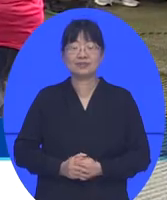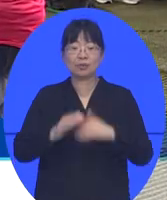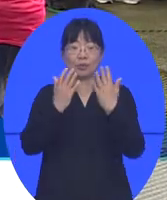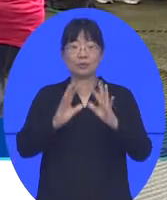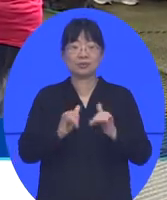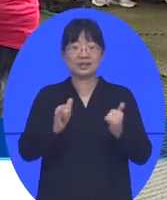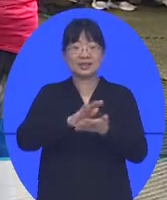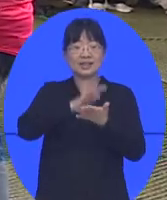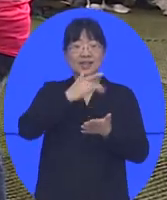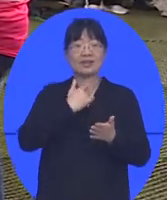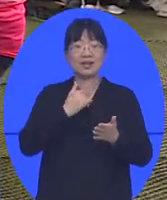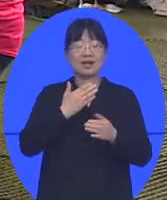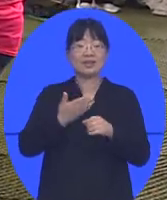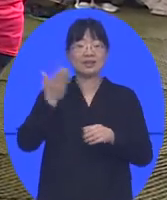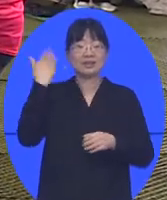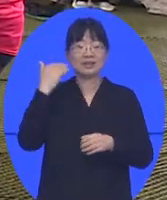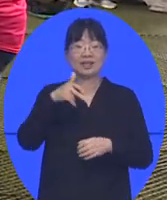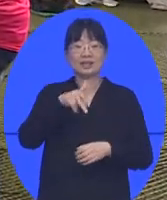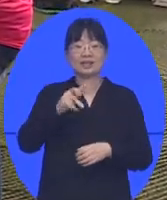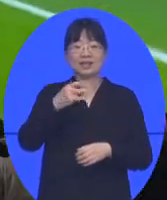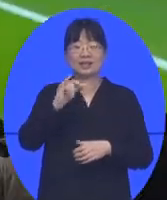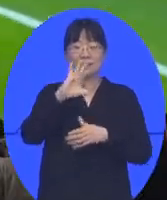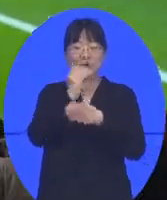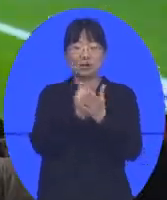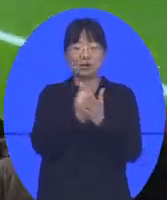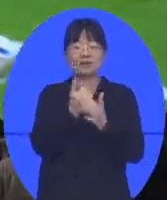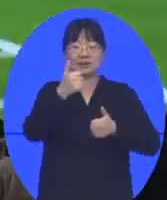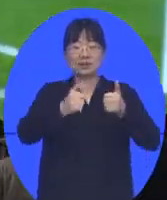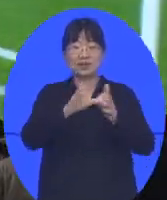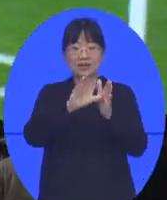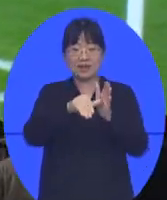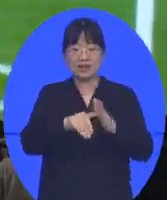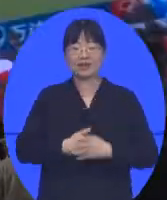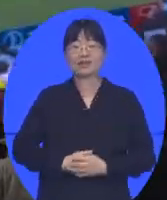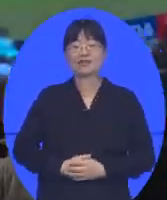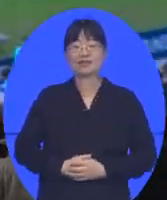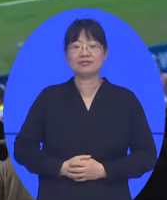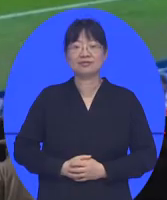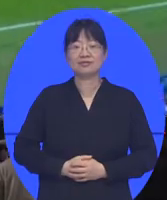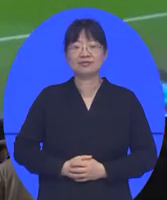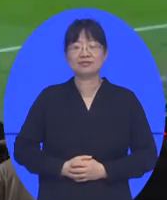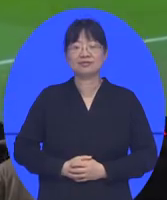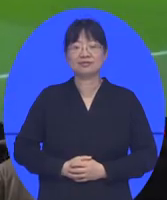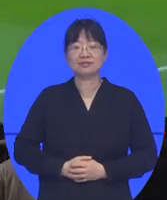온 국민을 열광하게 했던 지난 카타르 월드컵 당시